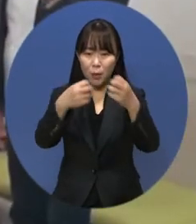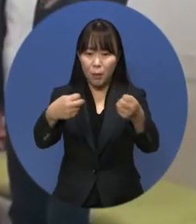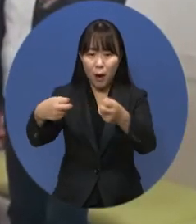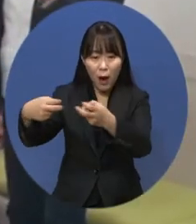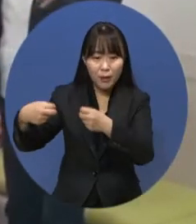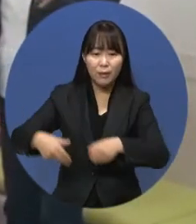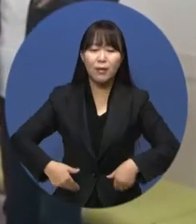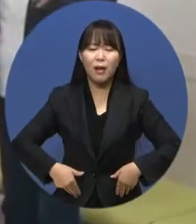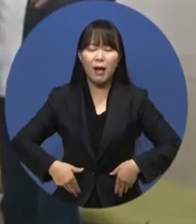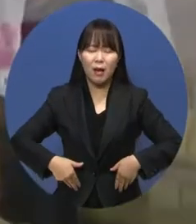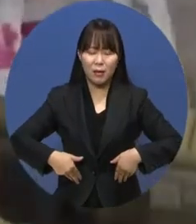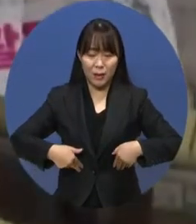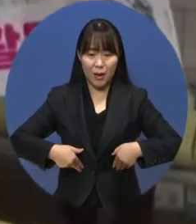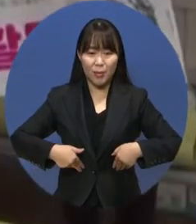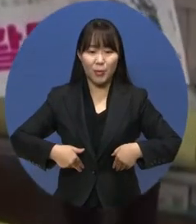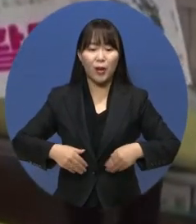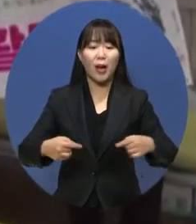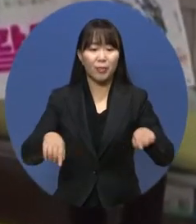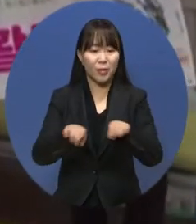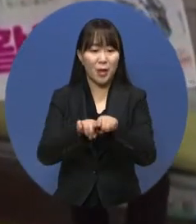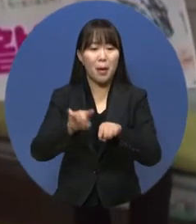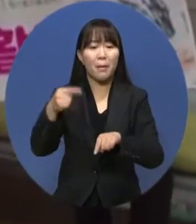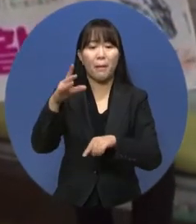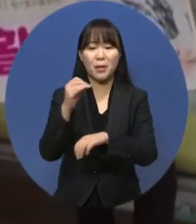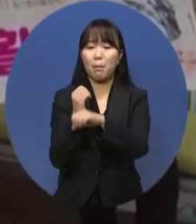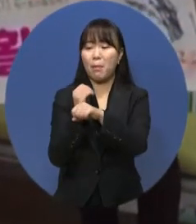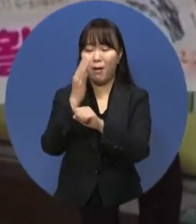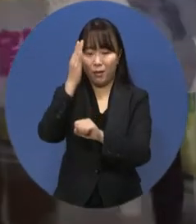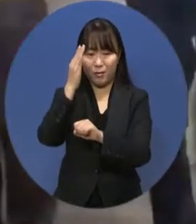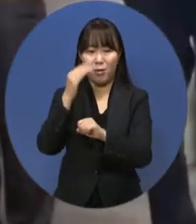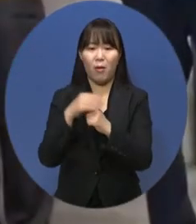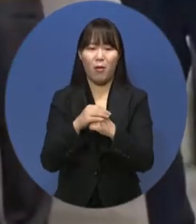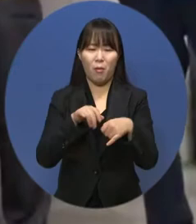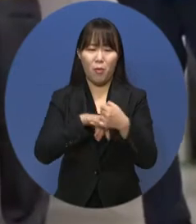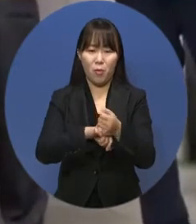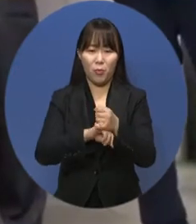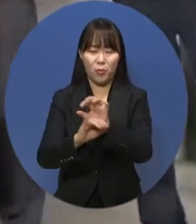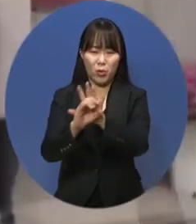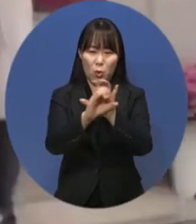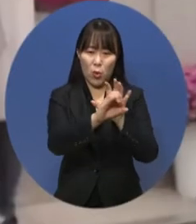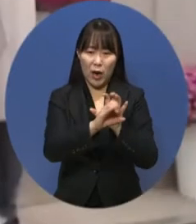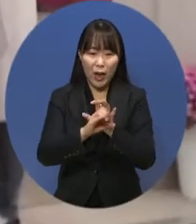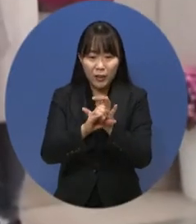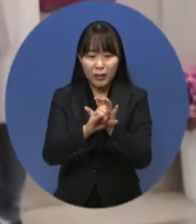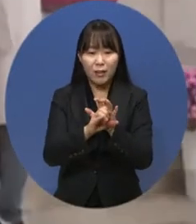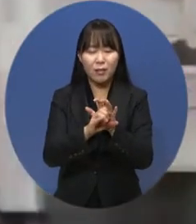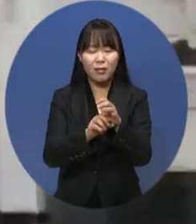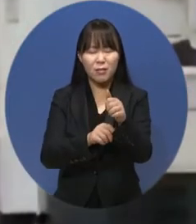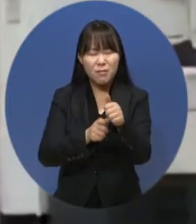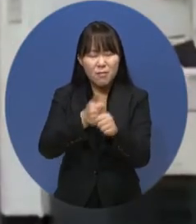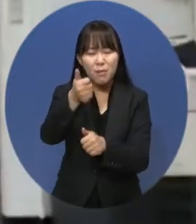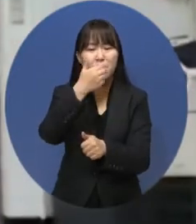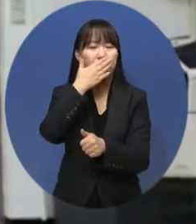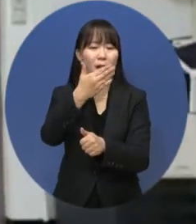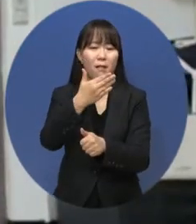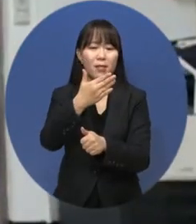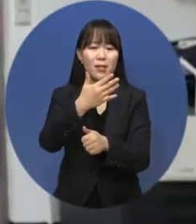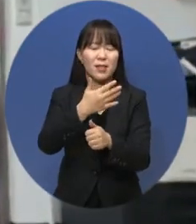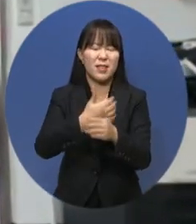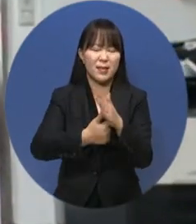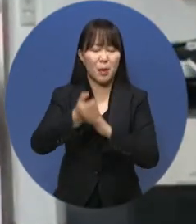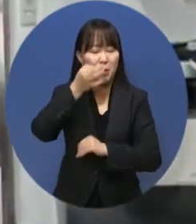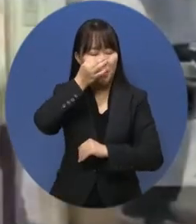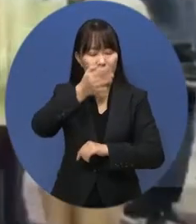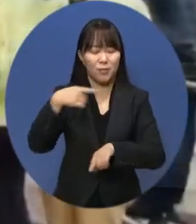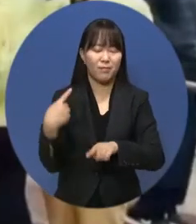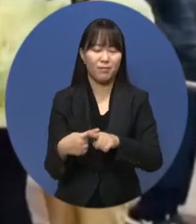따뜻한 손길로 100만장 돌파 에 반드시 코로나 를 극복할 수 있다는 희망을 보여